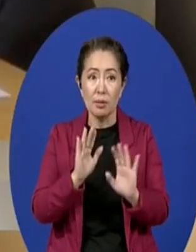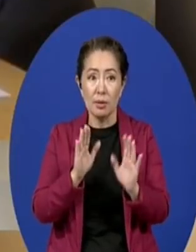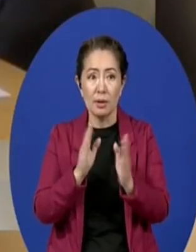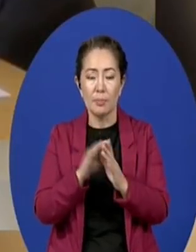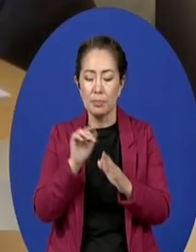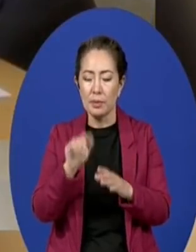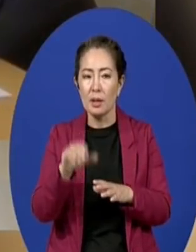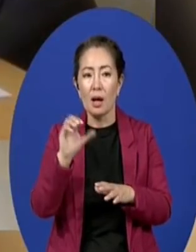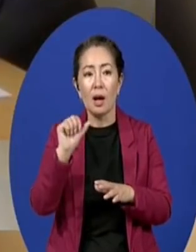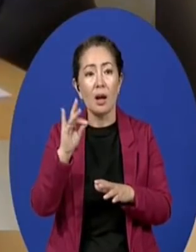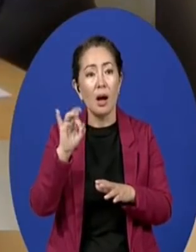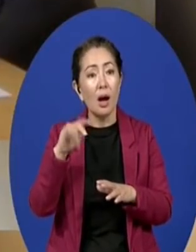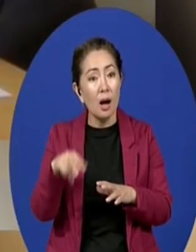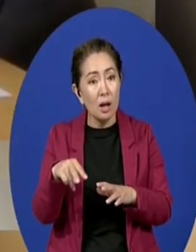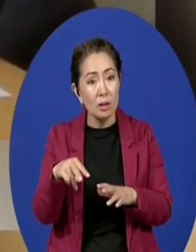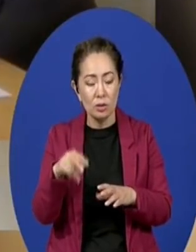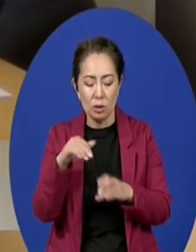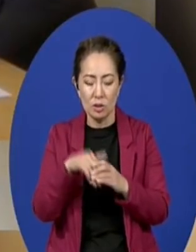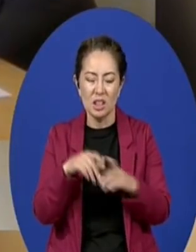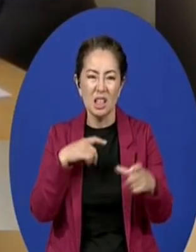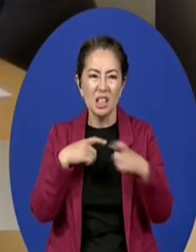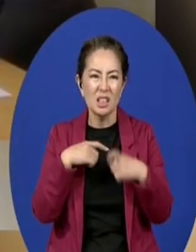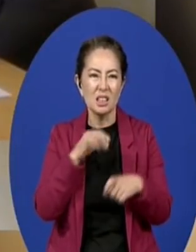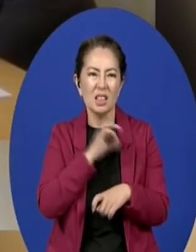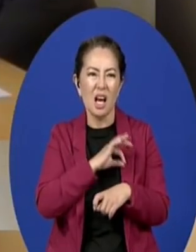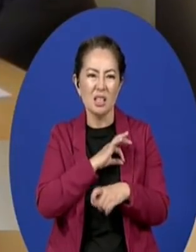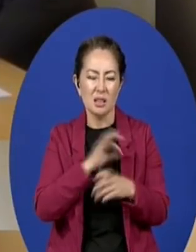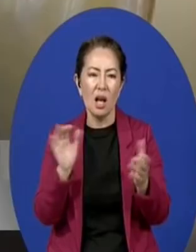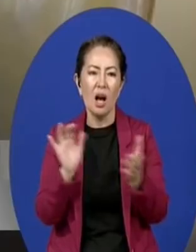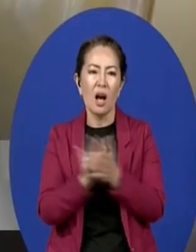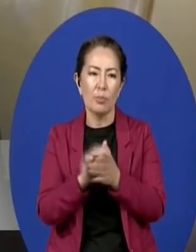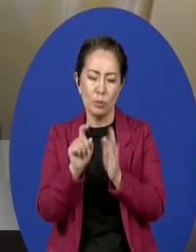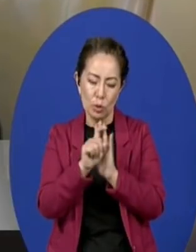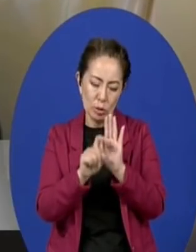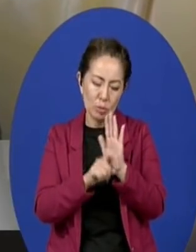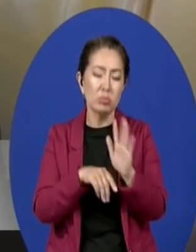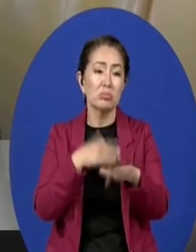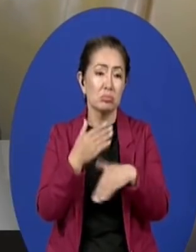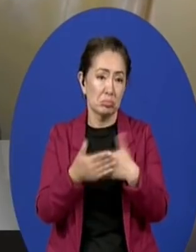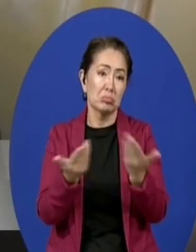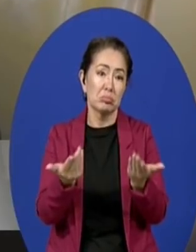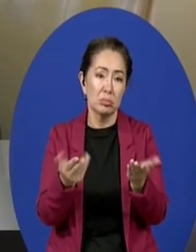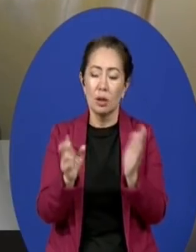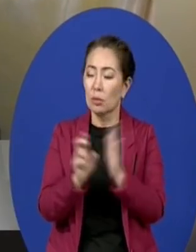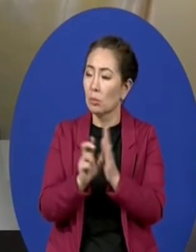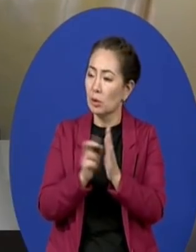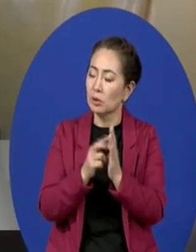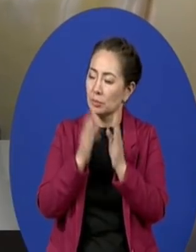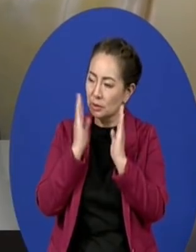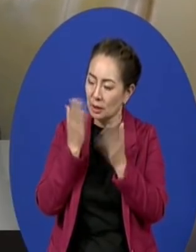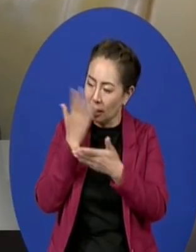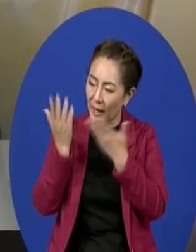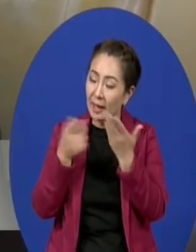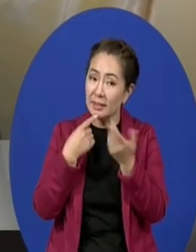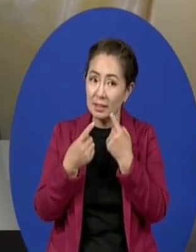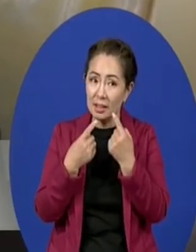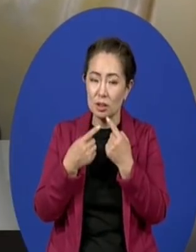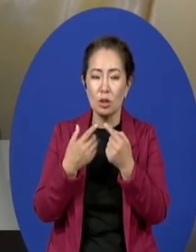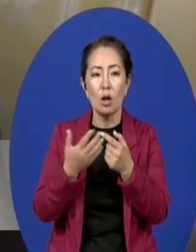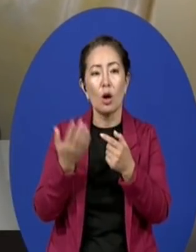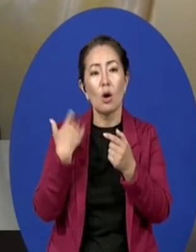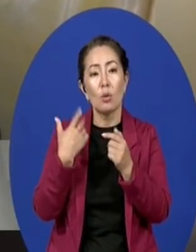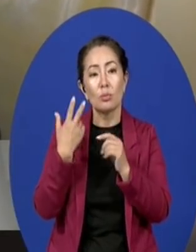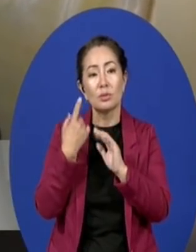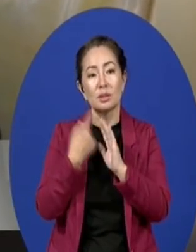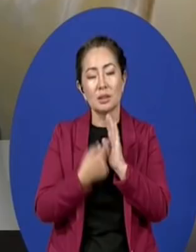Мөн дээрх арлууд дээр эдийн засгийн үр өгөөжтэй хамтарсан хөтөлбөрийг хэрэгжүүлэх боломжийг эрэлхийлэхэр болсон байна. Өнгөрсөн сарын